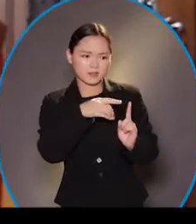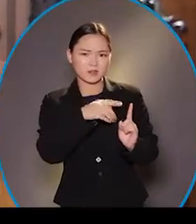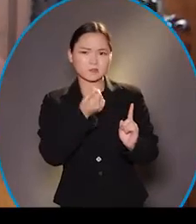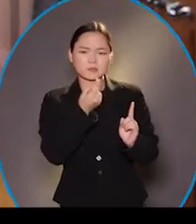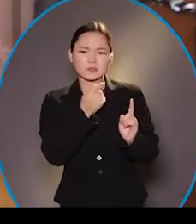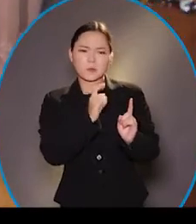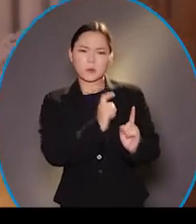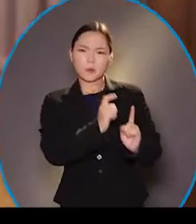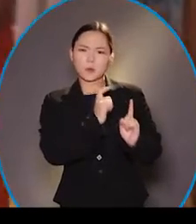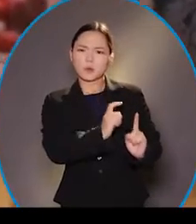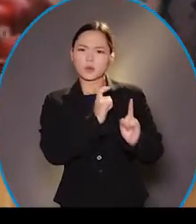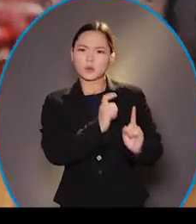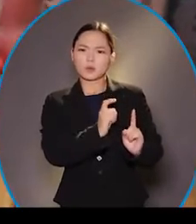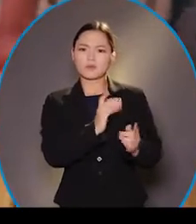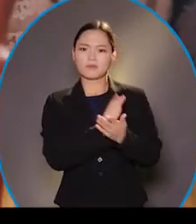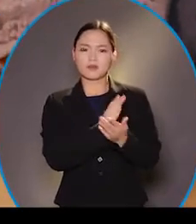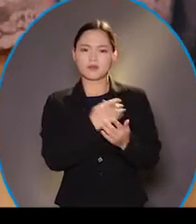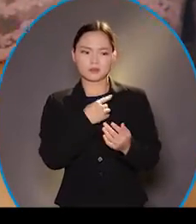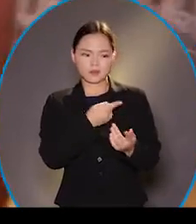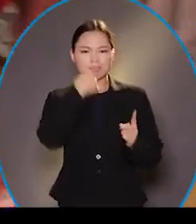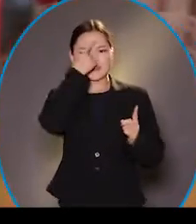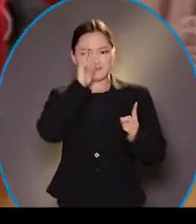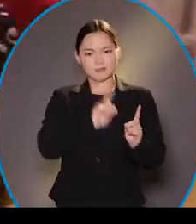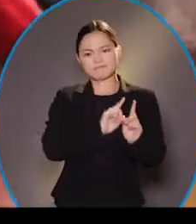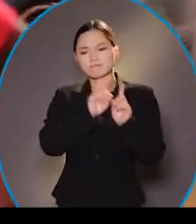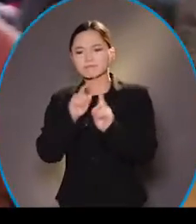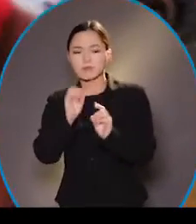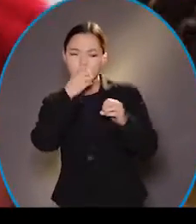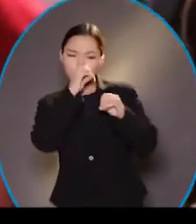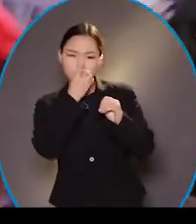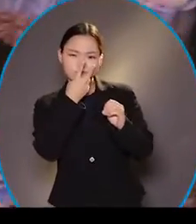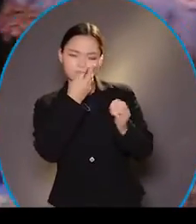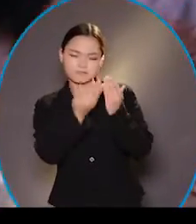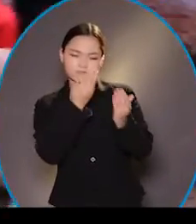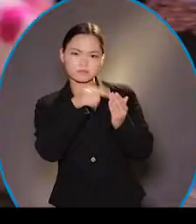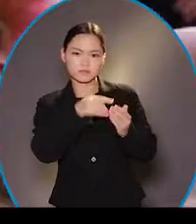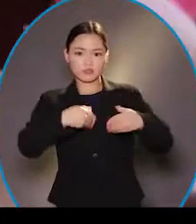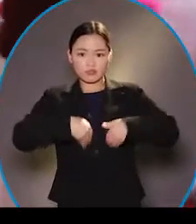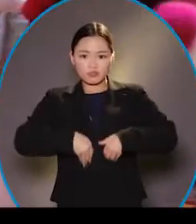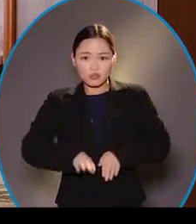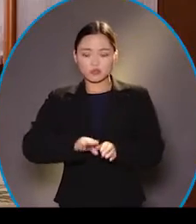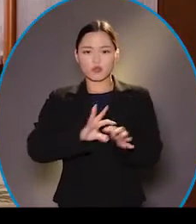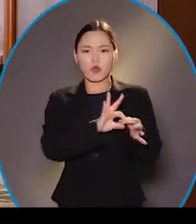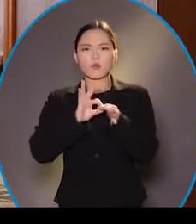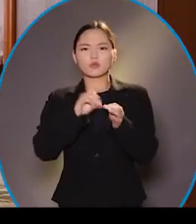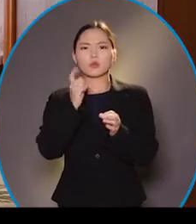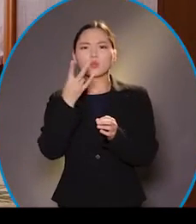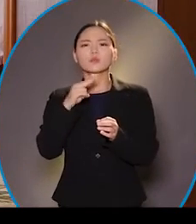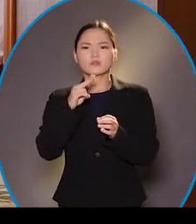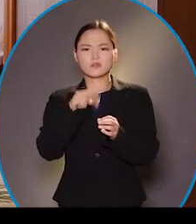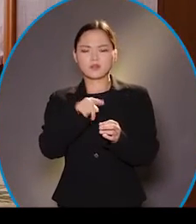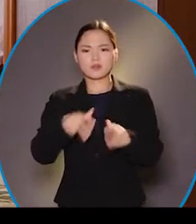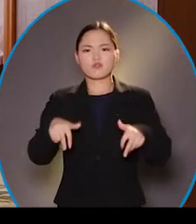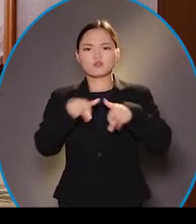хөгжил хэвэндээ л байлаа. Ингээд эмнэлэгт үзүүлж онцлуулахад хүү төрсний дараах хүндрэлээс болж хөгжлийн